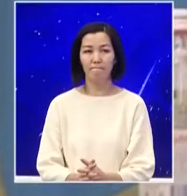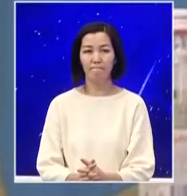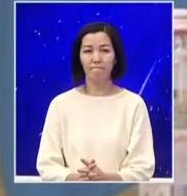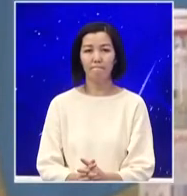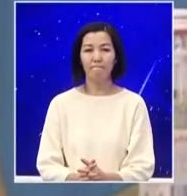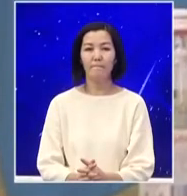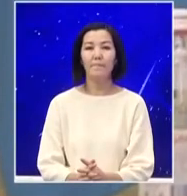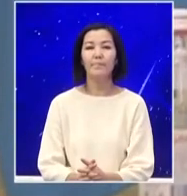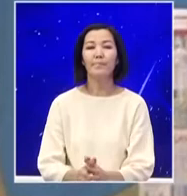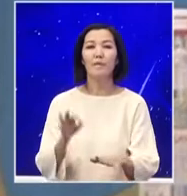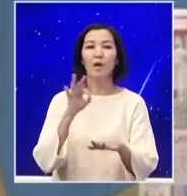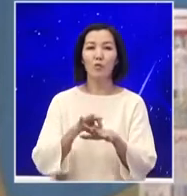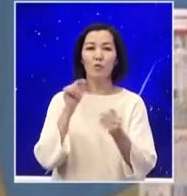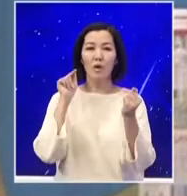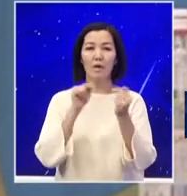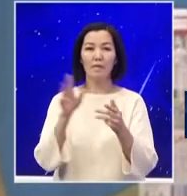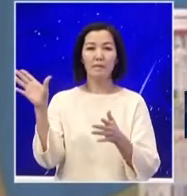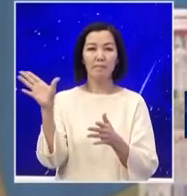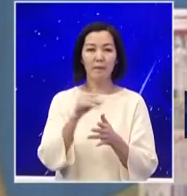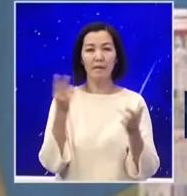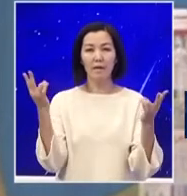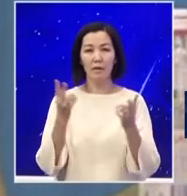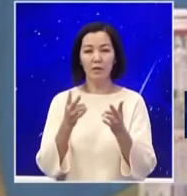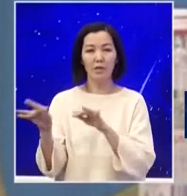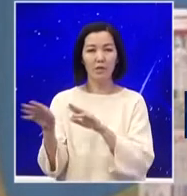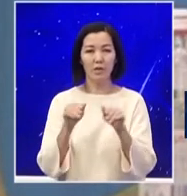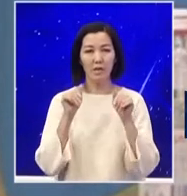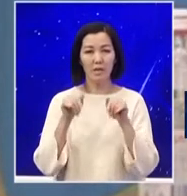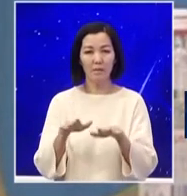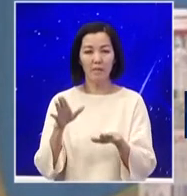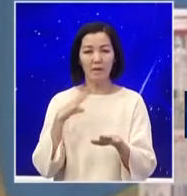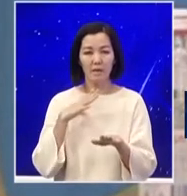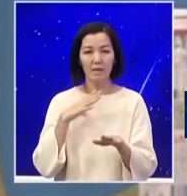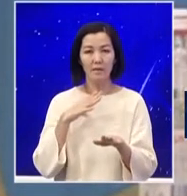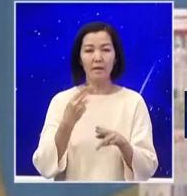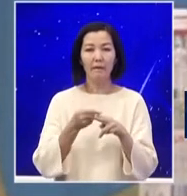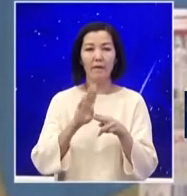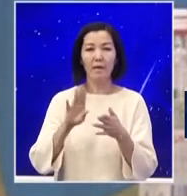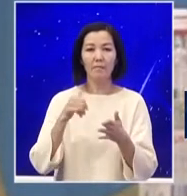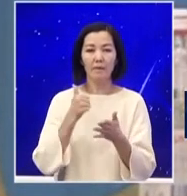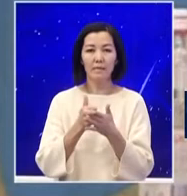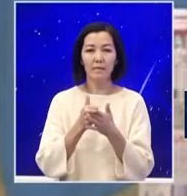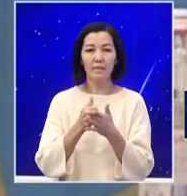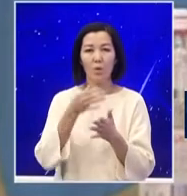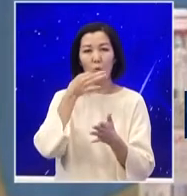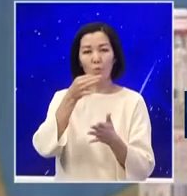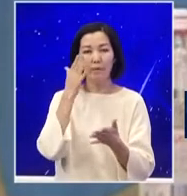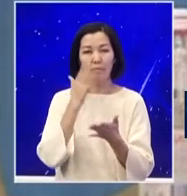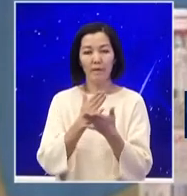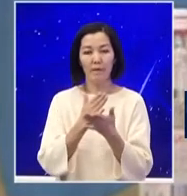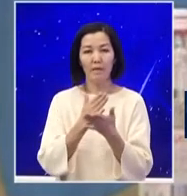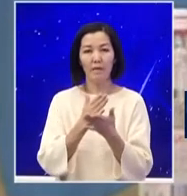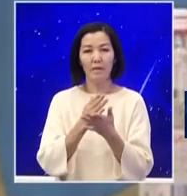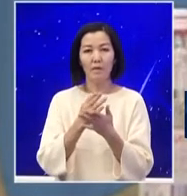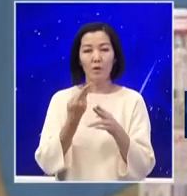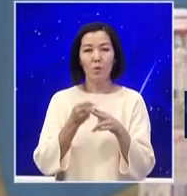Індетке қарсы күрес үшін қажетті шаралардың барлығы қабылданған. Ең бастысы, тәжірибеміз бар.